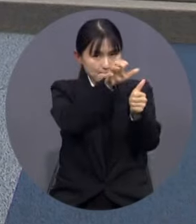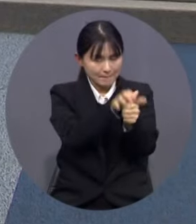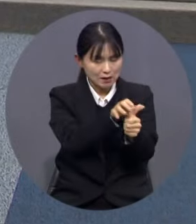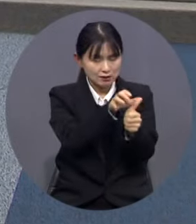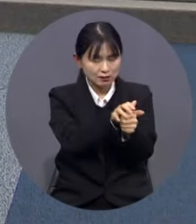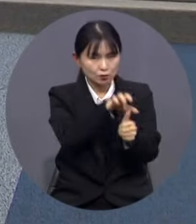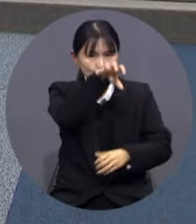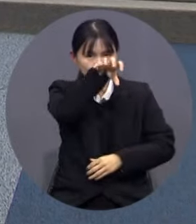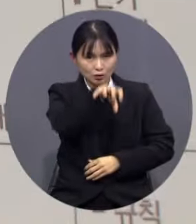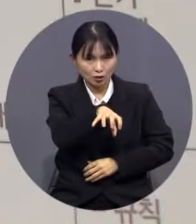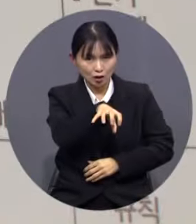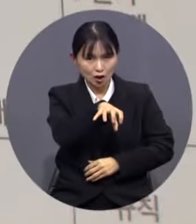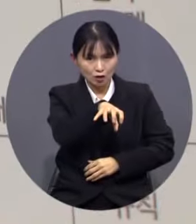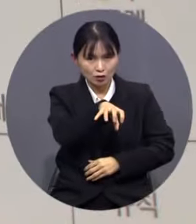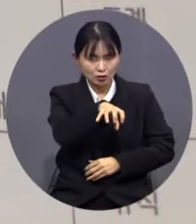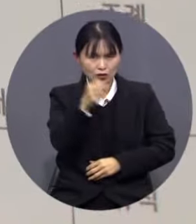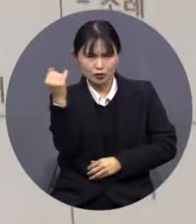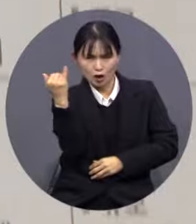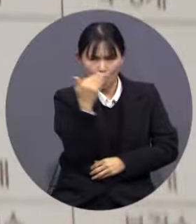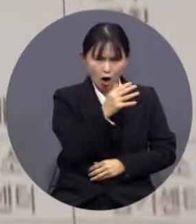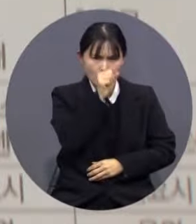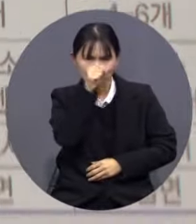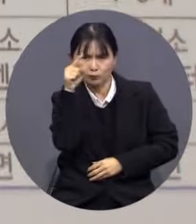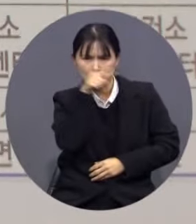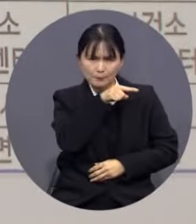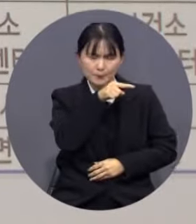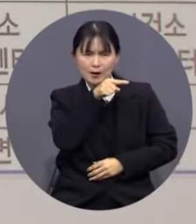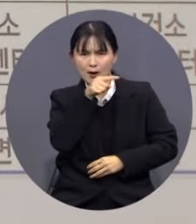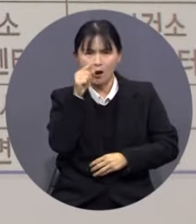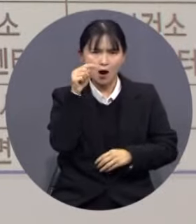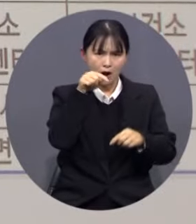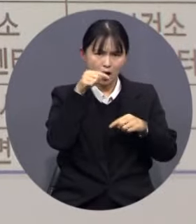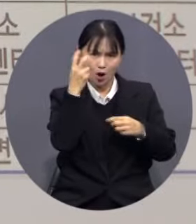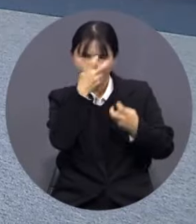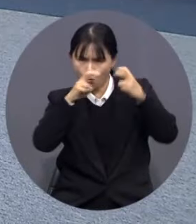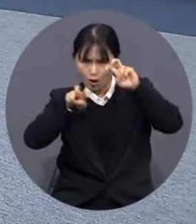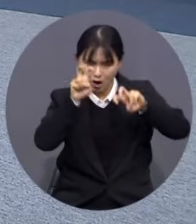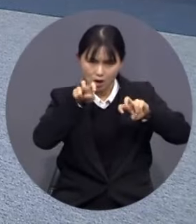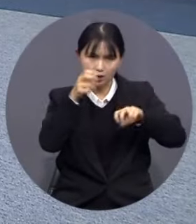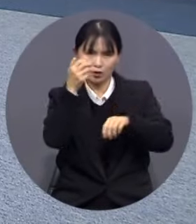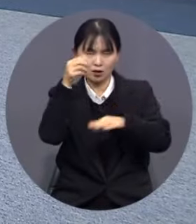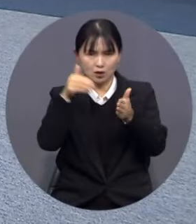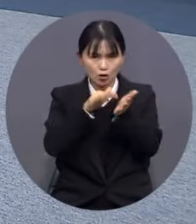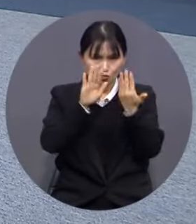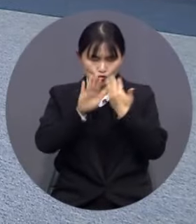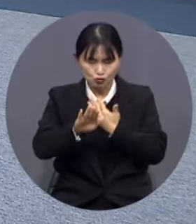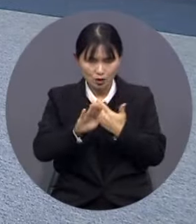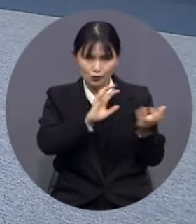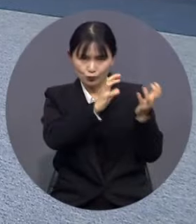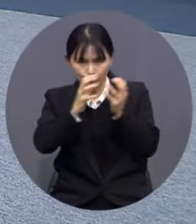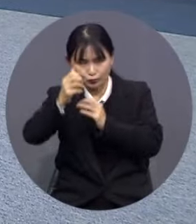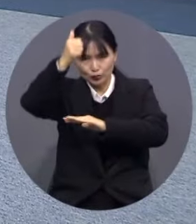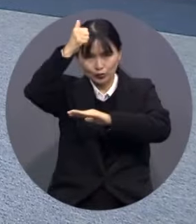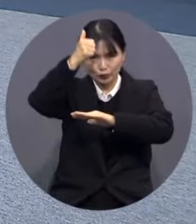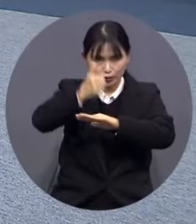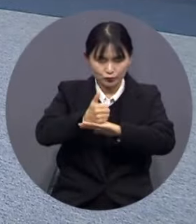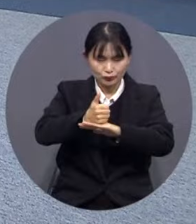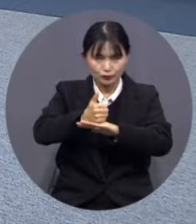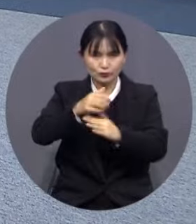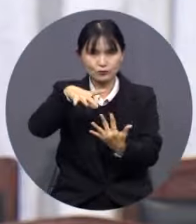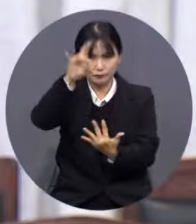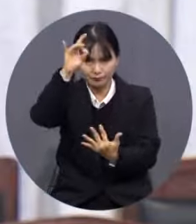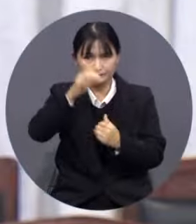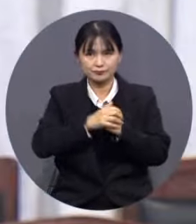한국지방자치학회는 후보 대안들의 장단점을 분석하고 도민참여단의 수기토론 결과를 종합해 최종 대안을